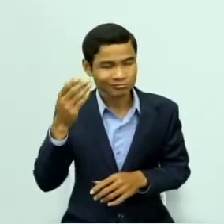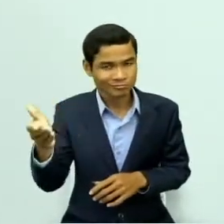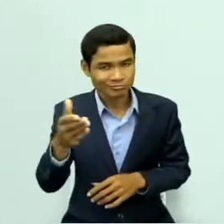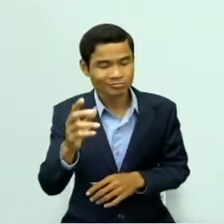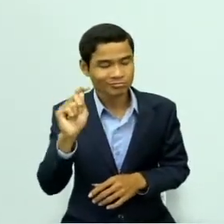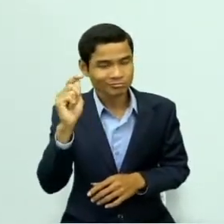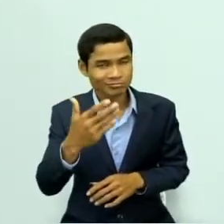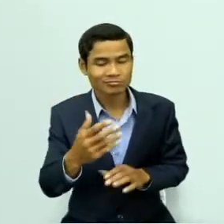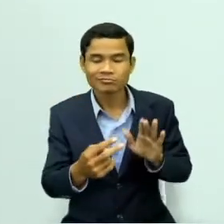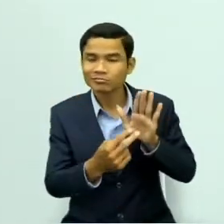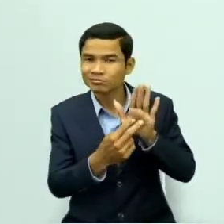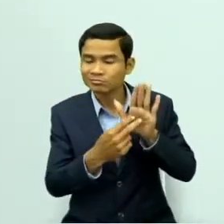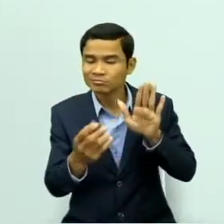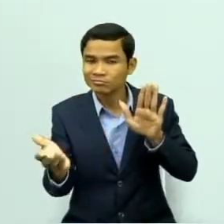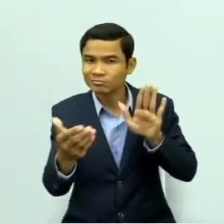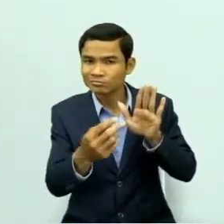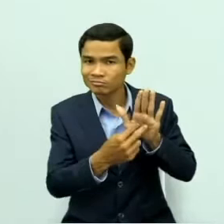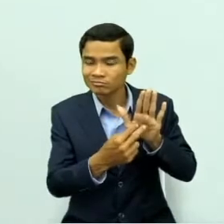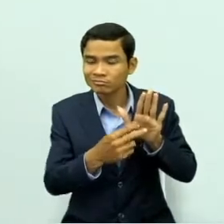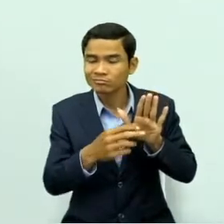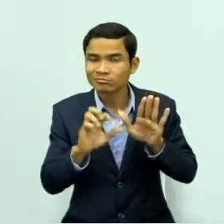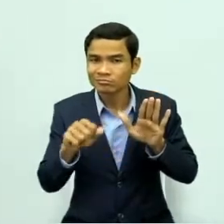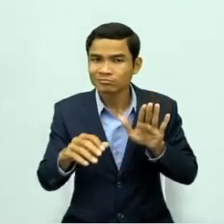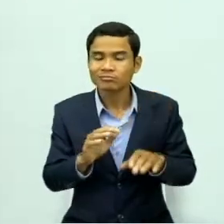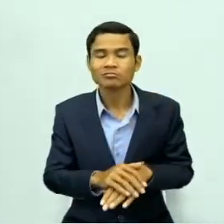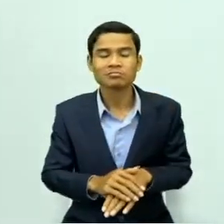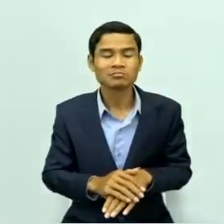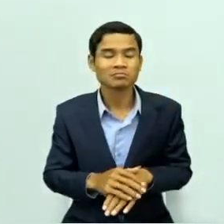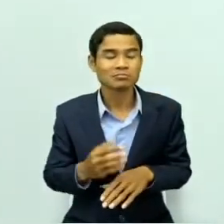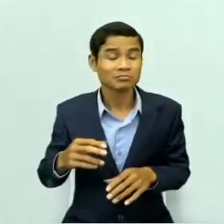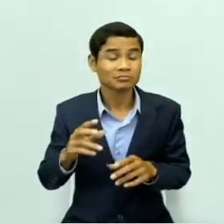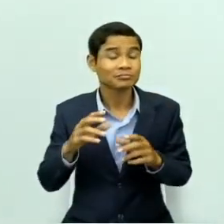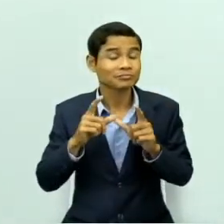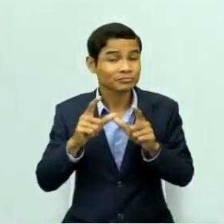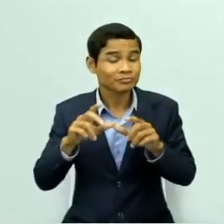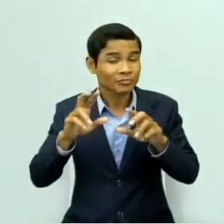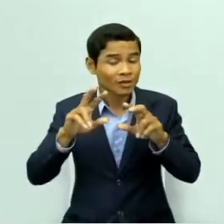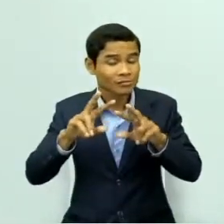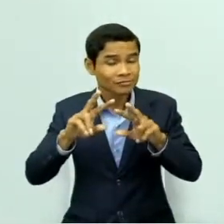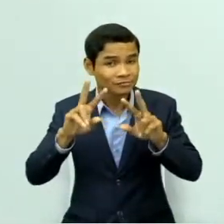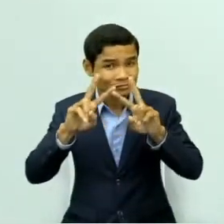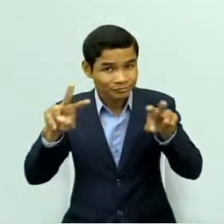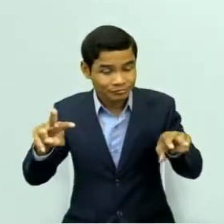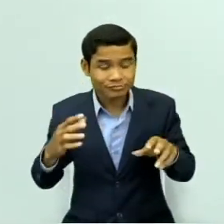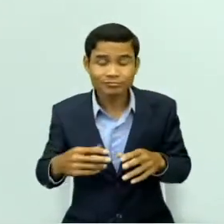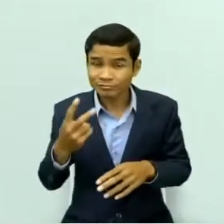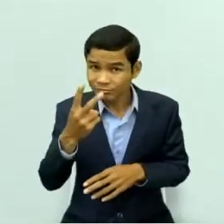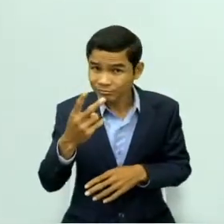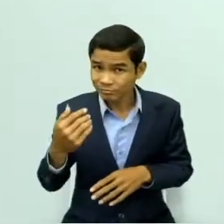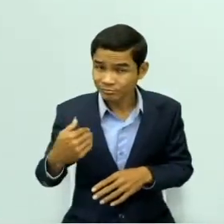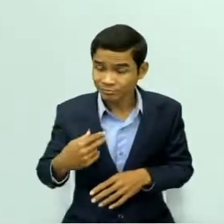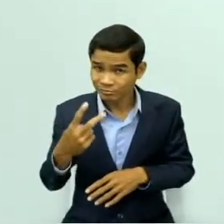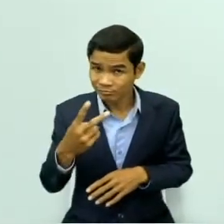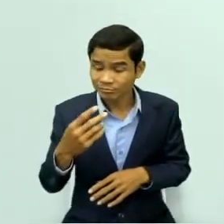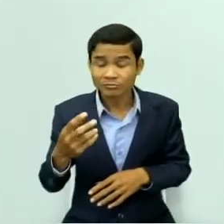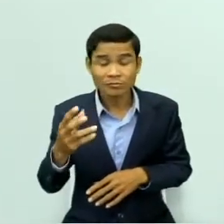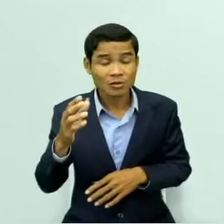con. Chà, con thật lập băng tình lên, rồi con thật lập khơi nhé con. Rục ếch kì.